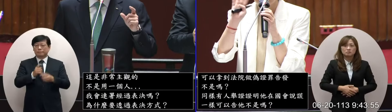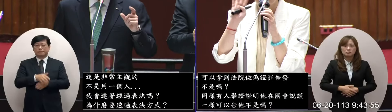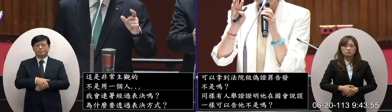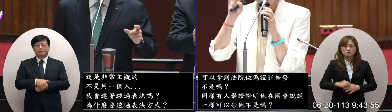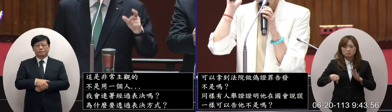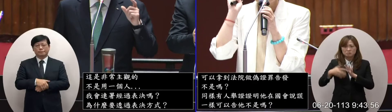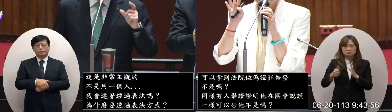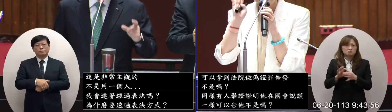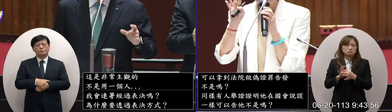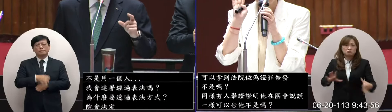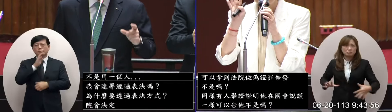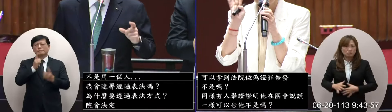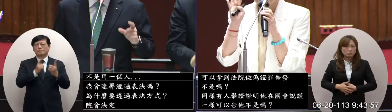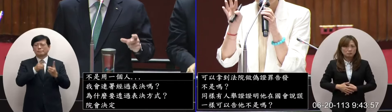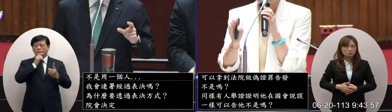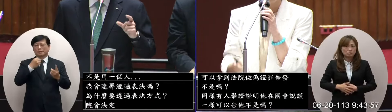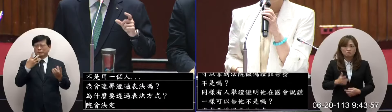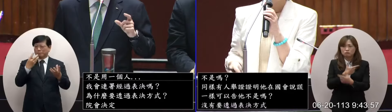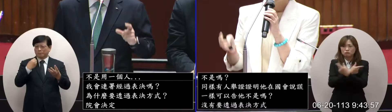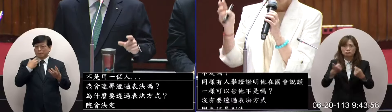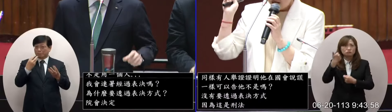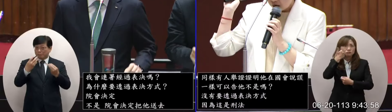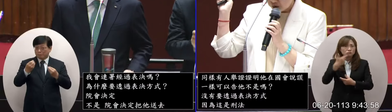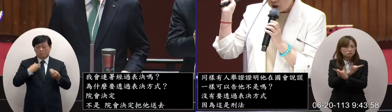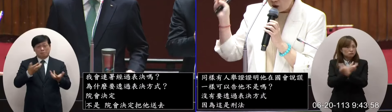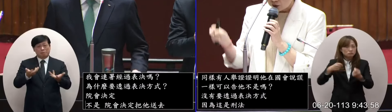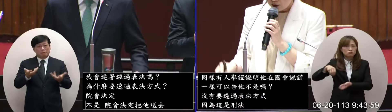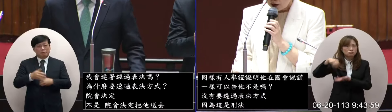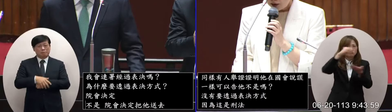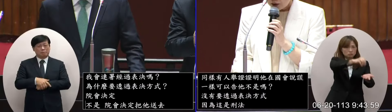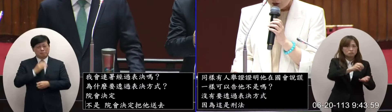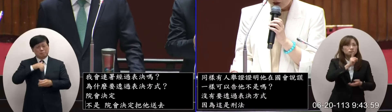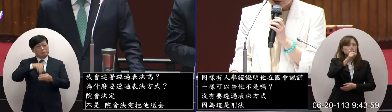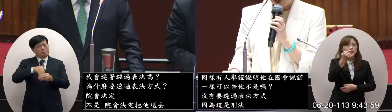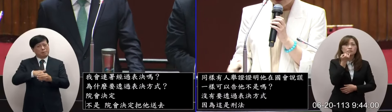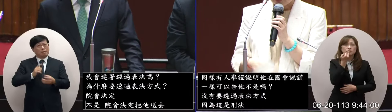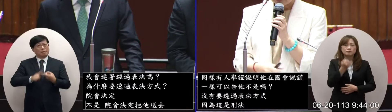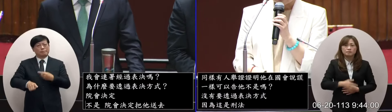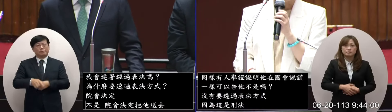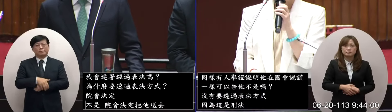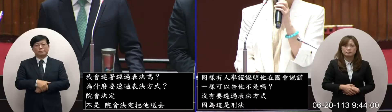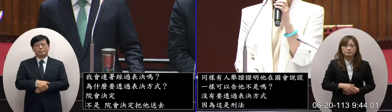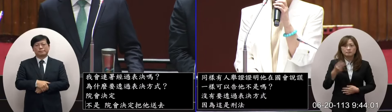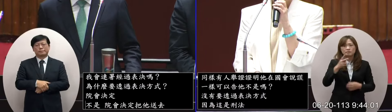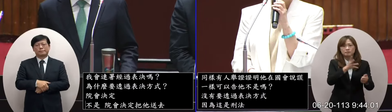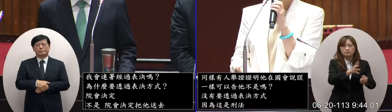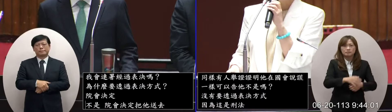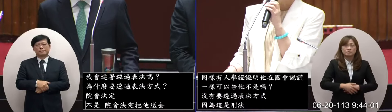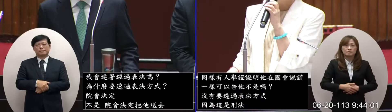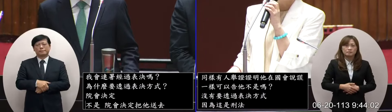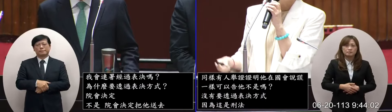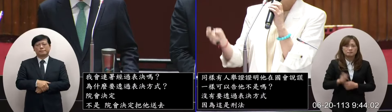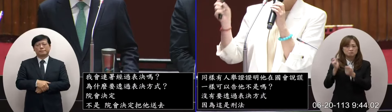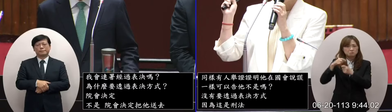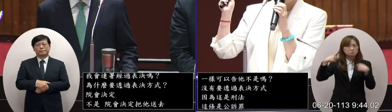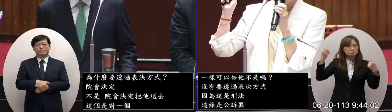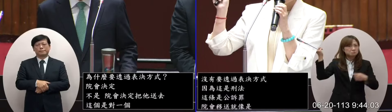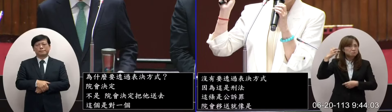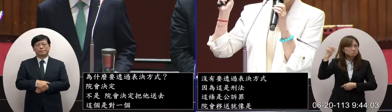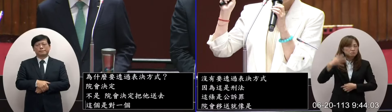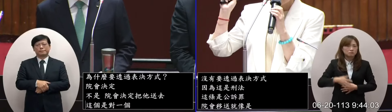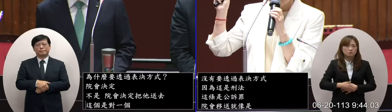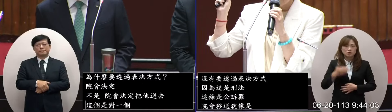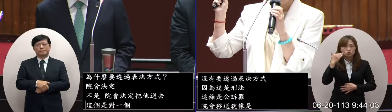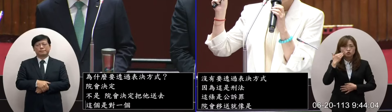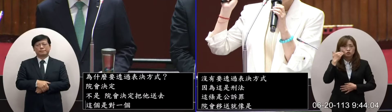跟院会有关。 这个就是对不确定的行为，嘛不确定行为用来表决呀、 啊。院长，我再请教，最近我常听到说，